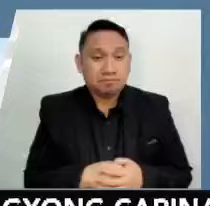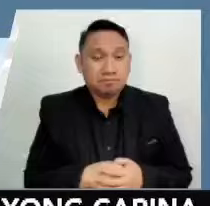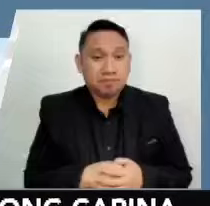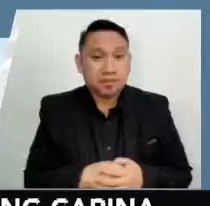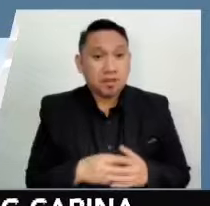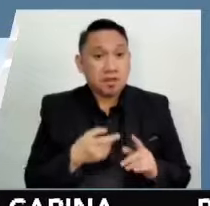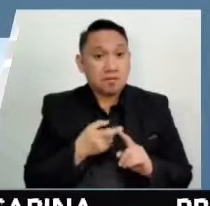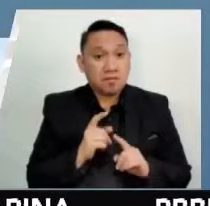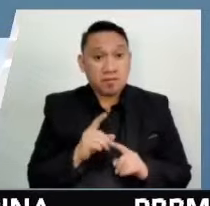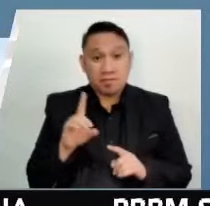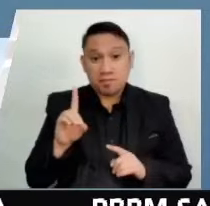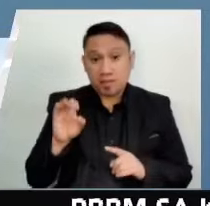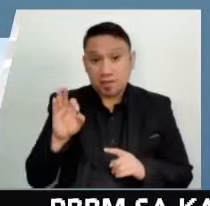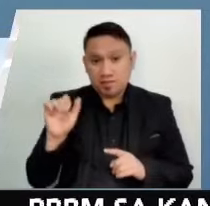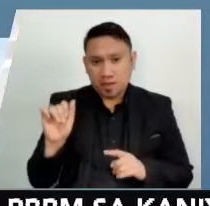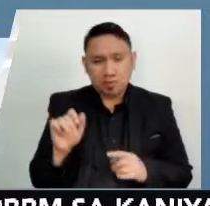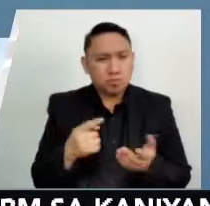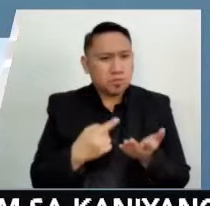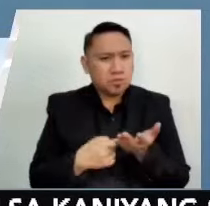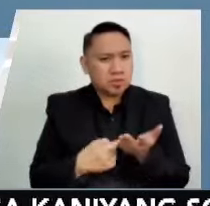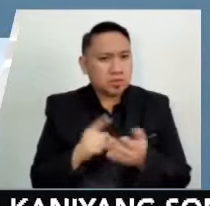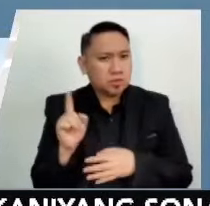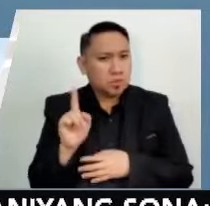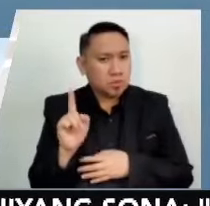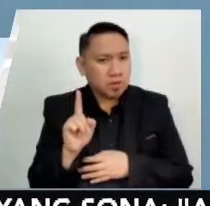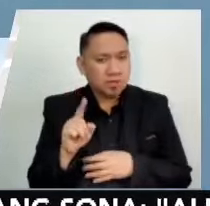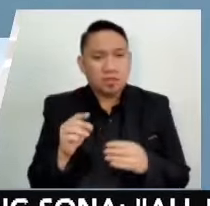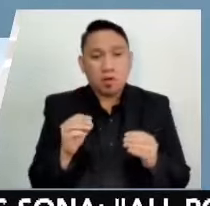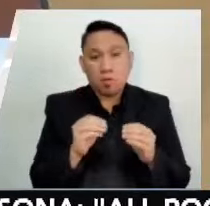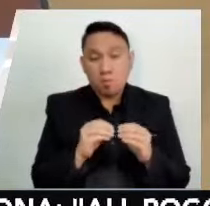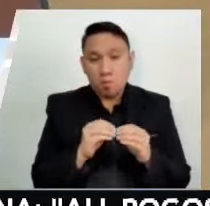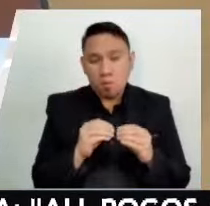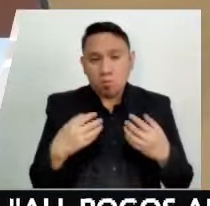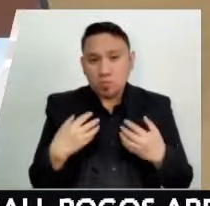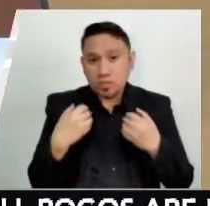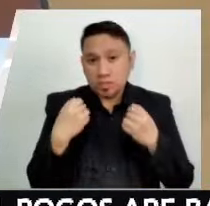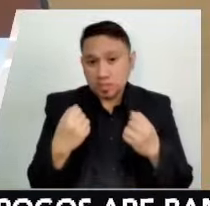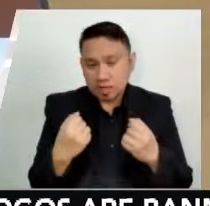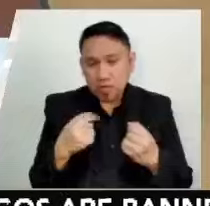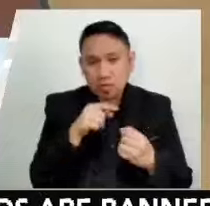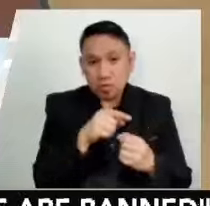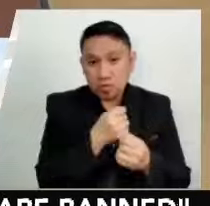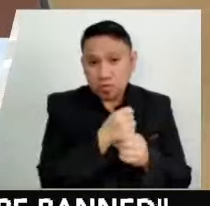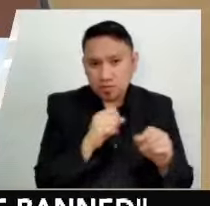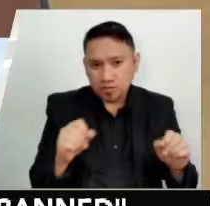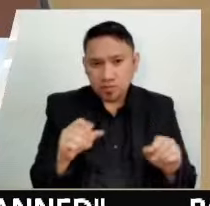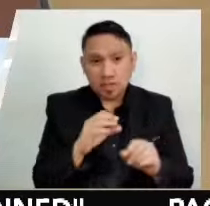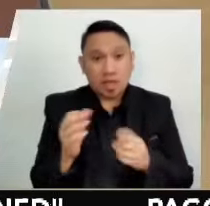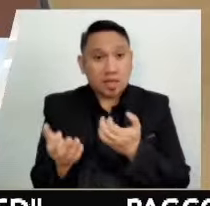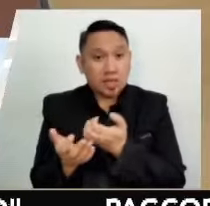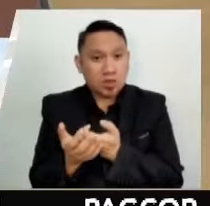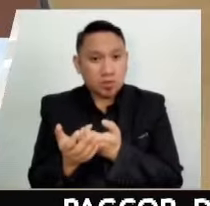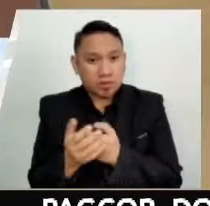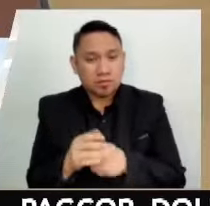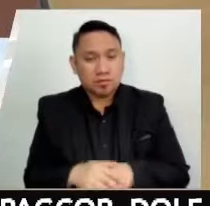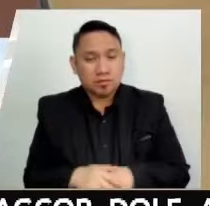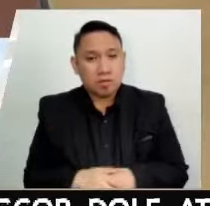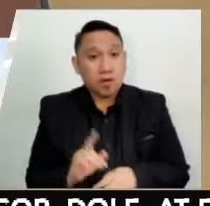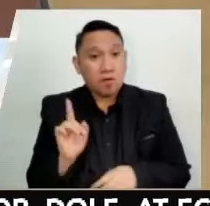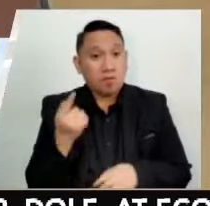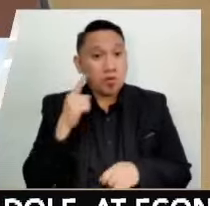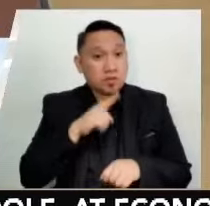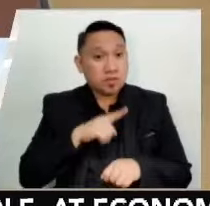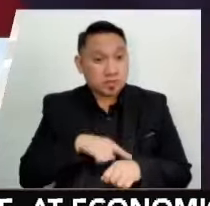Affairs, tatalakayin sa pulong ang pagpapalakas ng seguridad at ekonomiya ng dalawang bansa. Ito ang unang beses ay darao sa Pilipinas ang